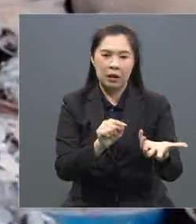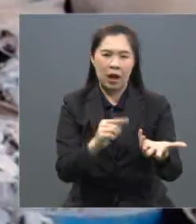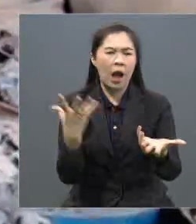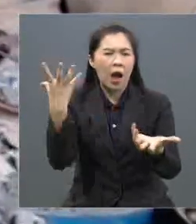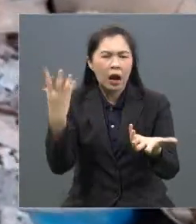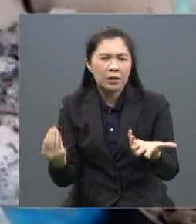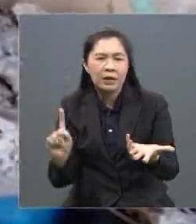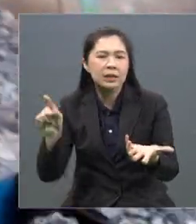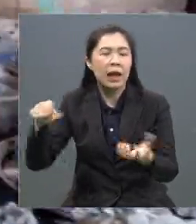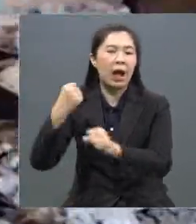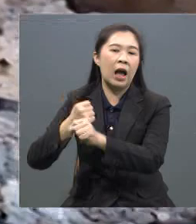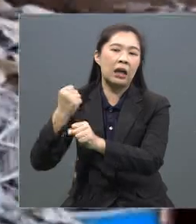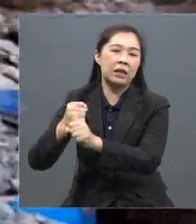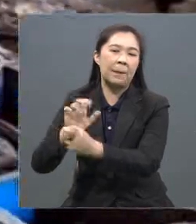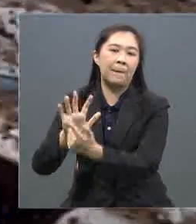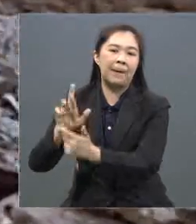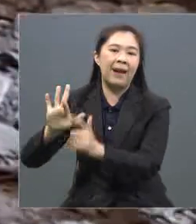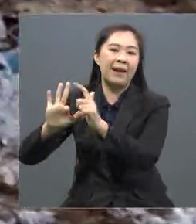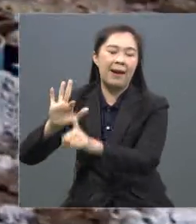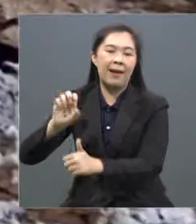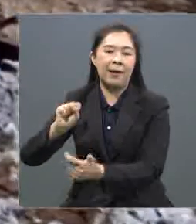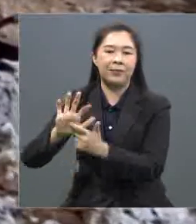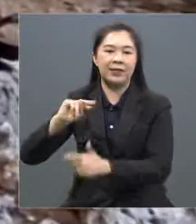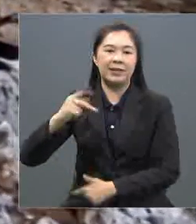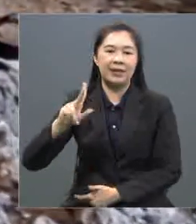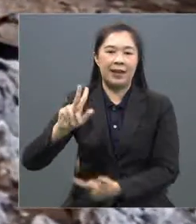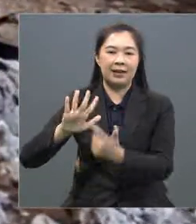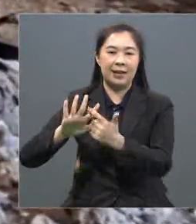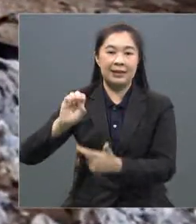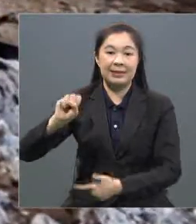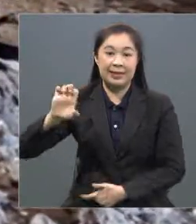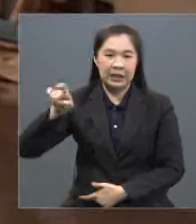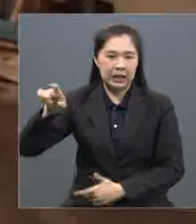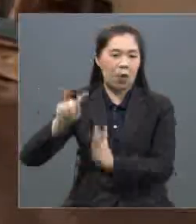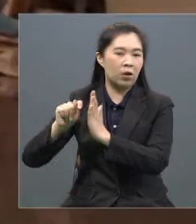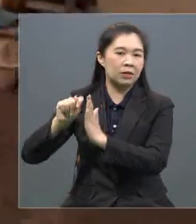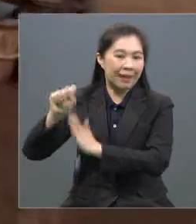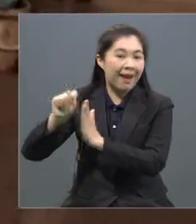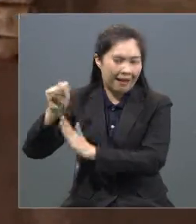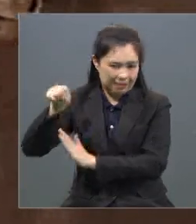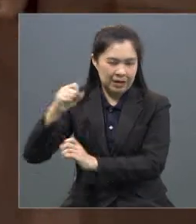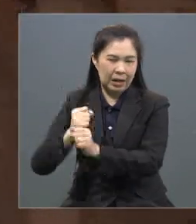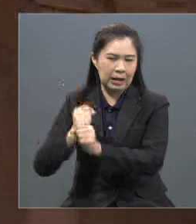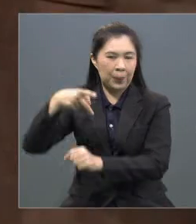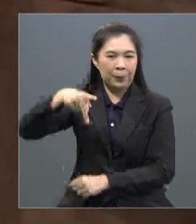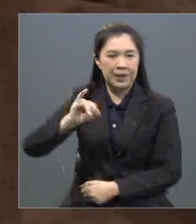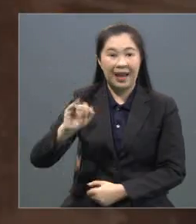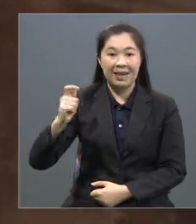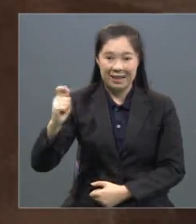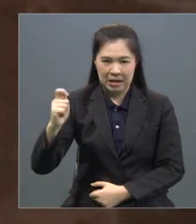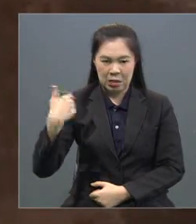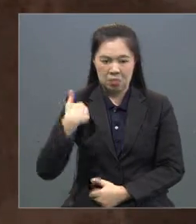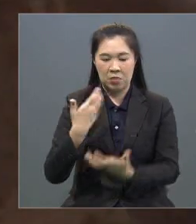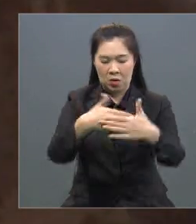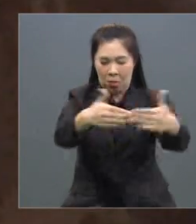จากกระบวนการถลุงแร่สังกสีค่ะที่บริษัทในจังหวัดตากนะคะมีการทำ eiaก็คือฝังกรบแบบถาวร